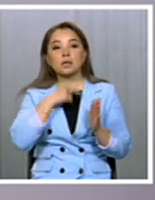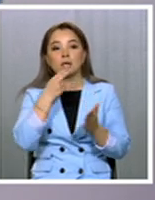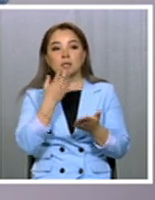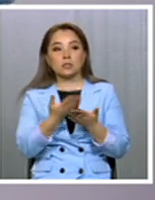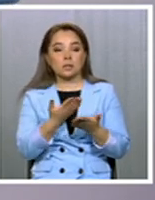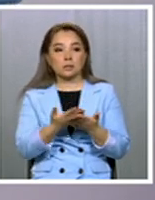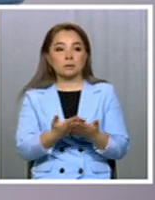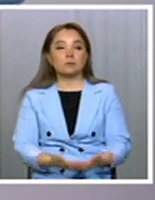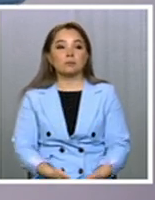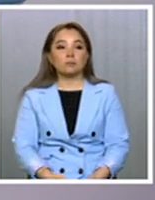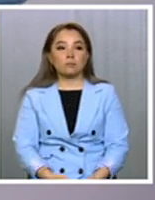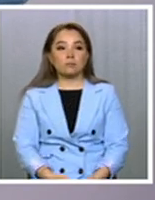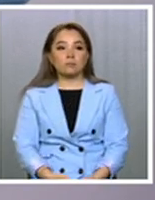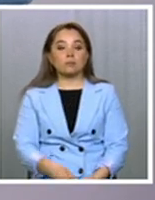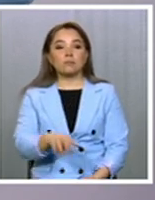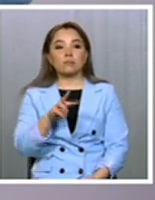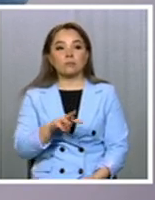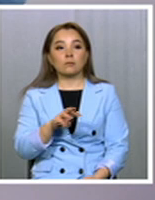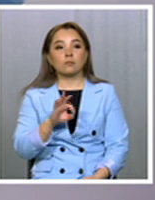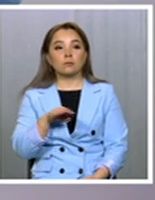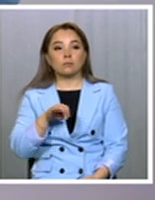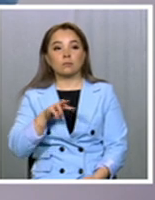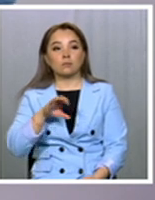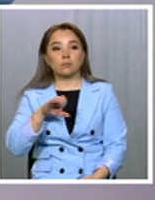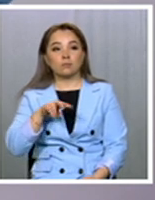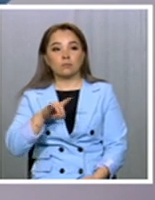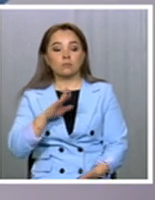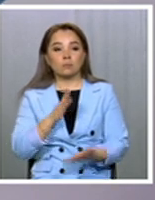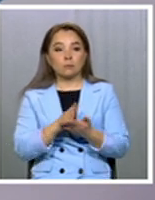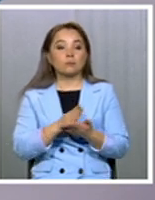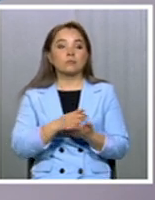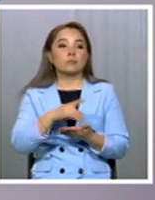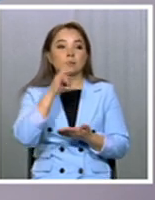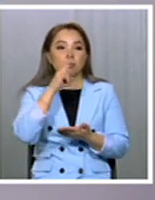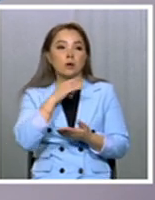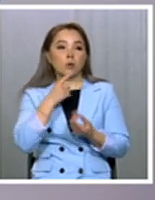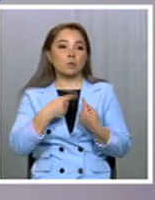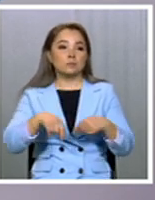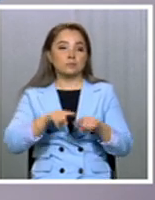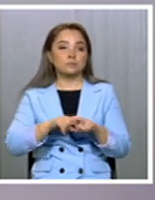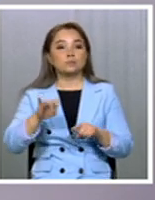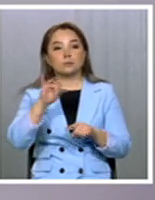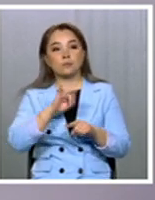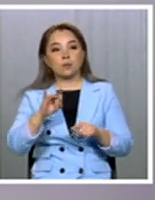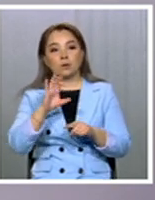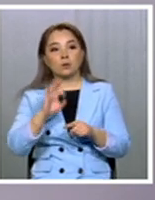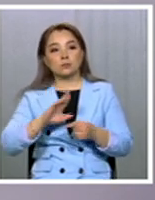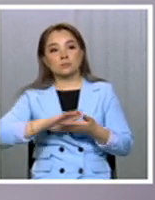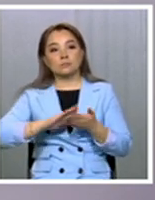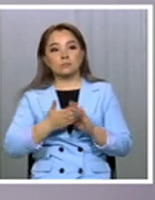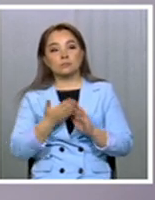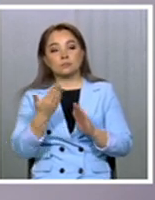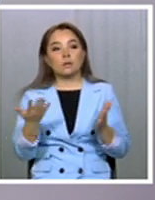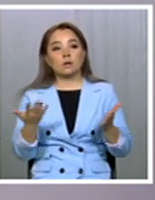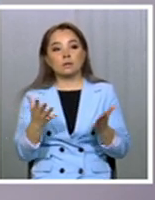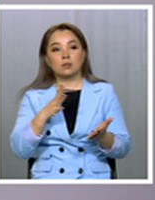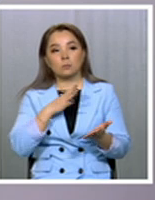аударайық. Махамбет Өтемісұлы тұсындағы қазақ қоғамының тарихи әлеуметтік жағдайы қандай